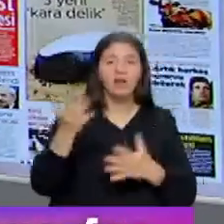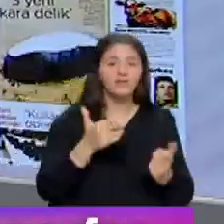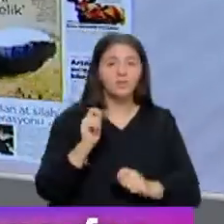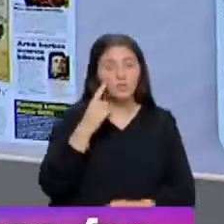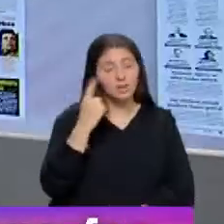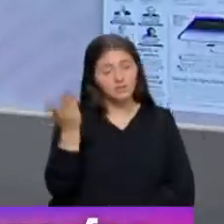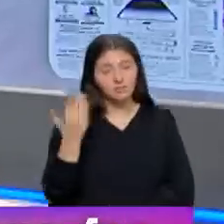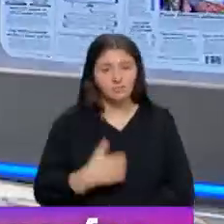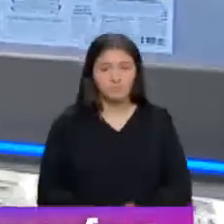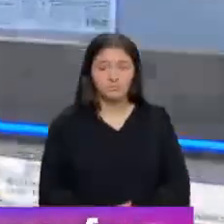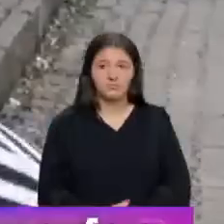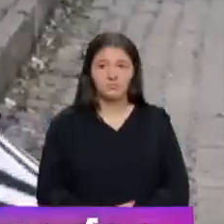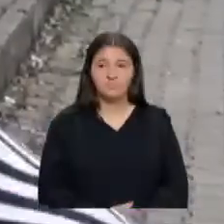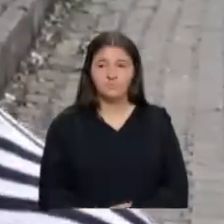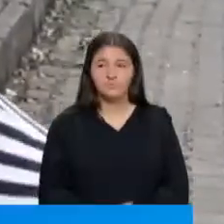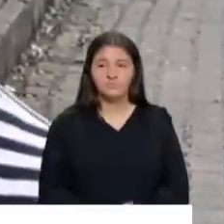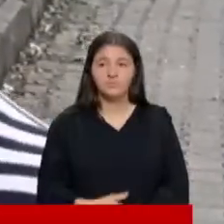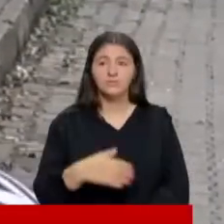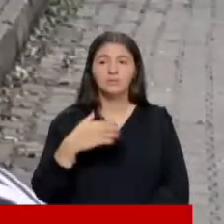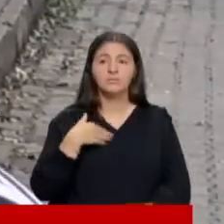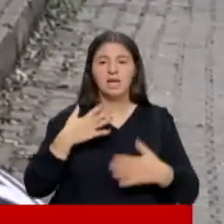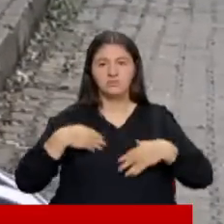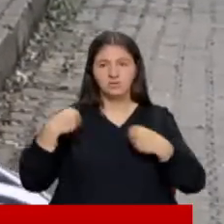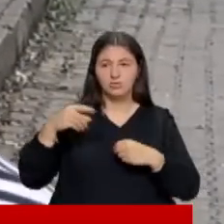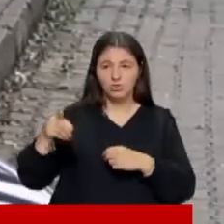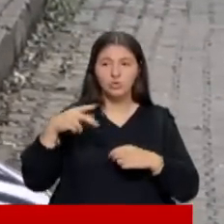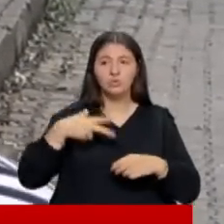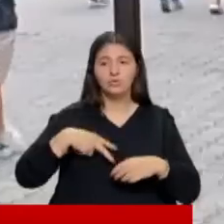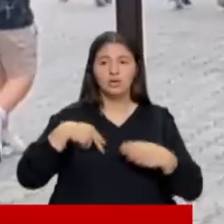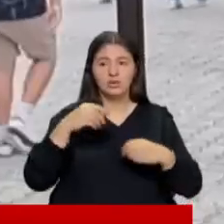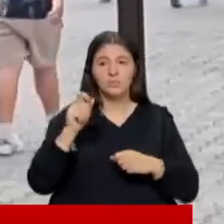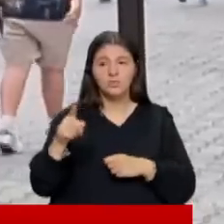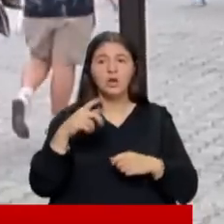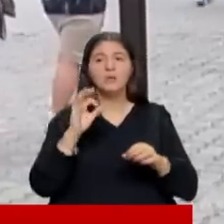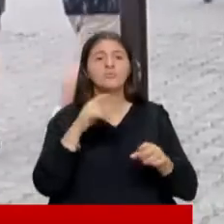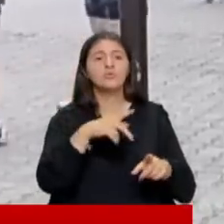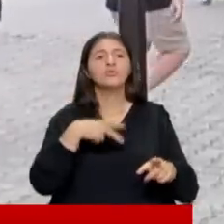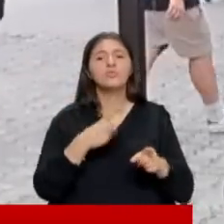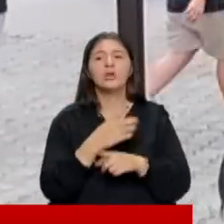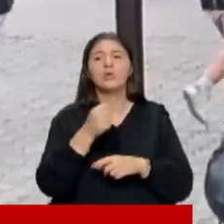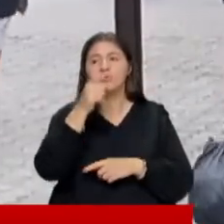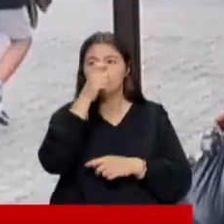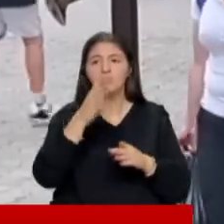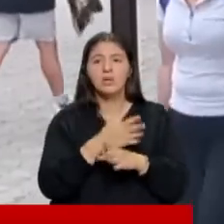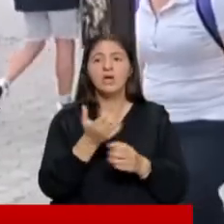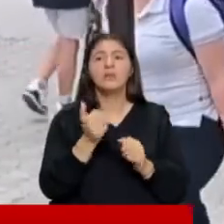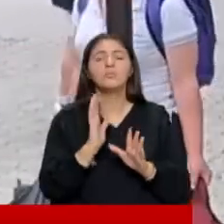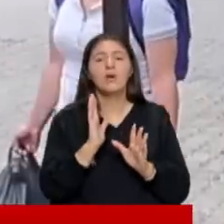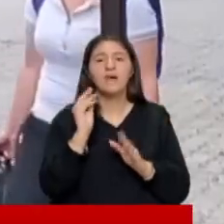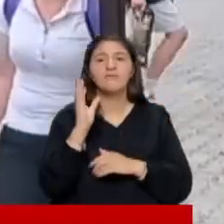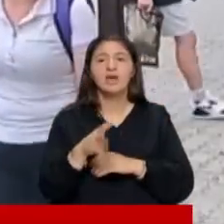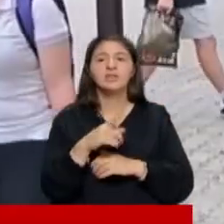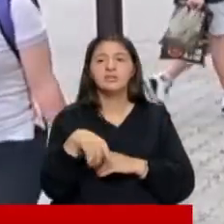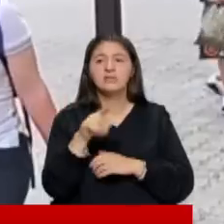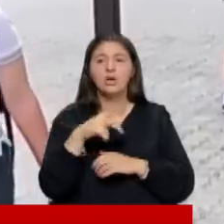yapıyor satıyoruz Gürcü ile satıyoruz daha